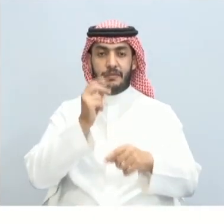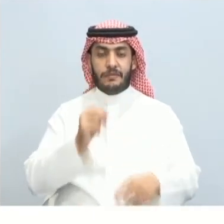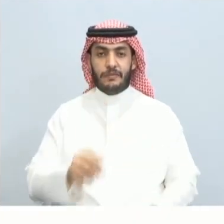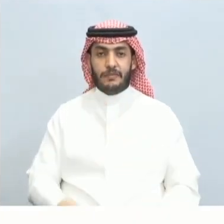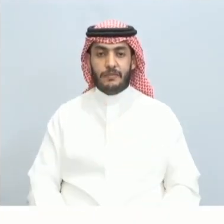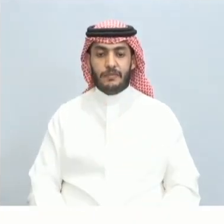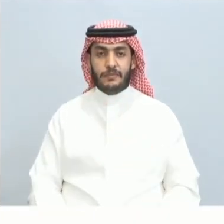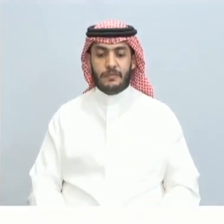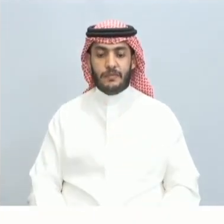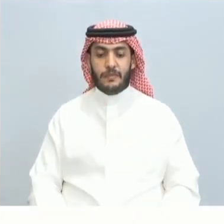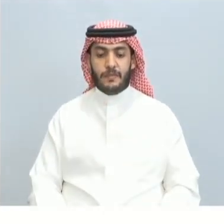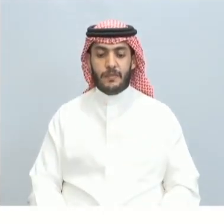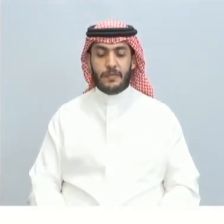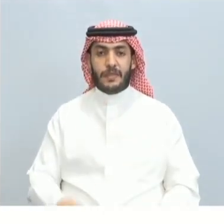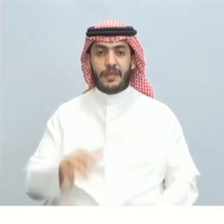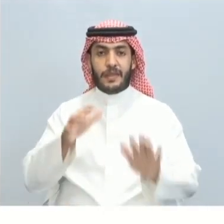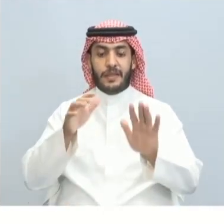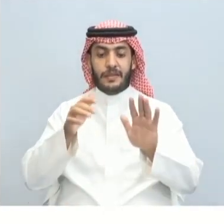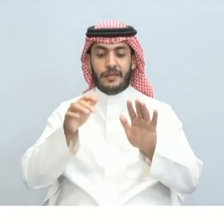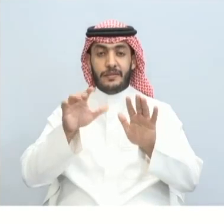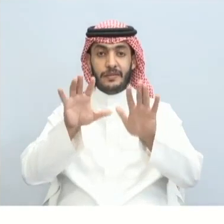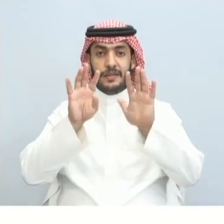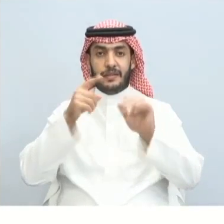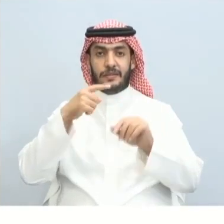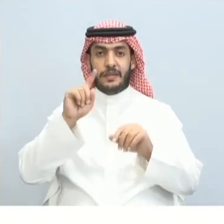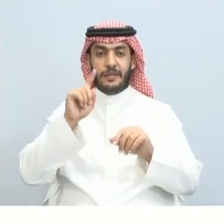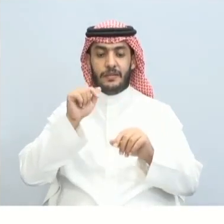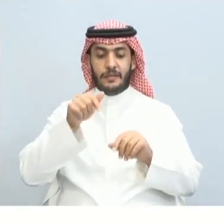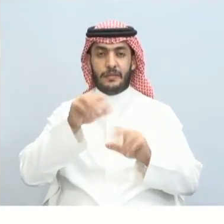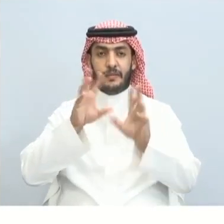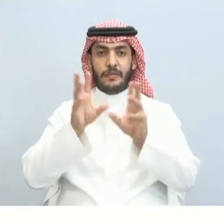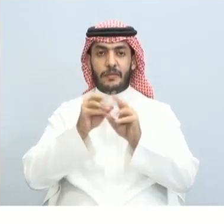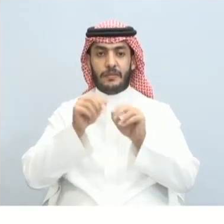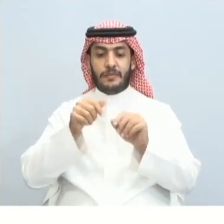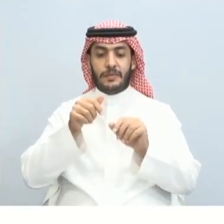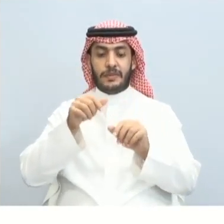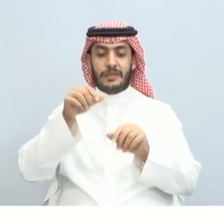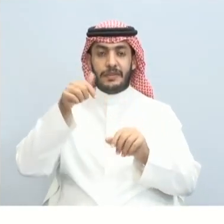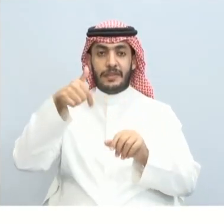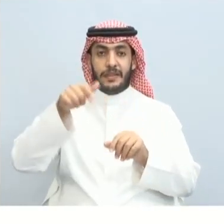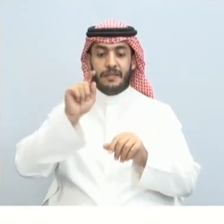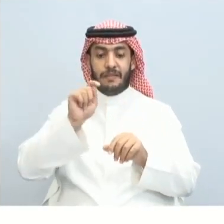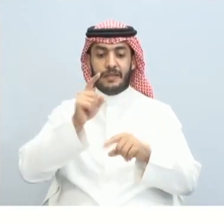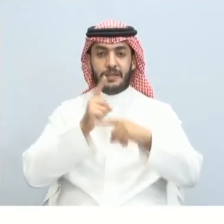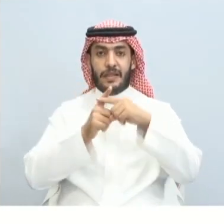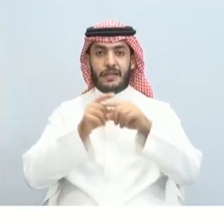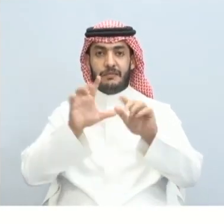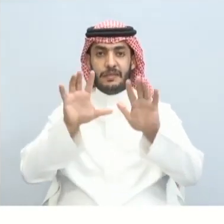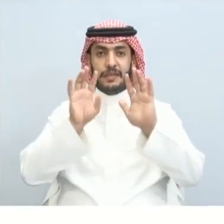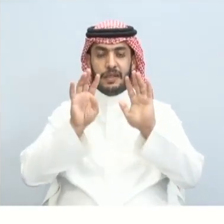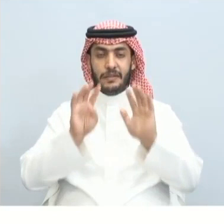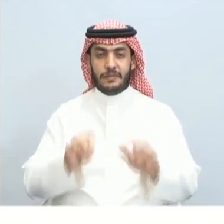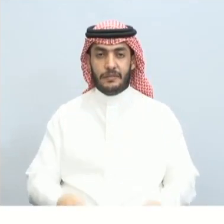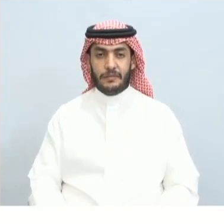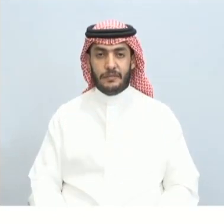من حصل منكم على تسعه عشر فاجابته صحيحه اذا تصبح العباره سته فاء زائد تسعه